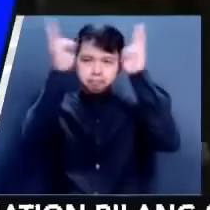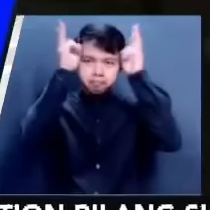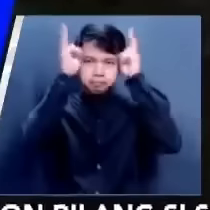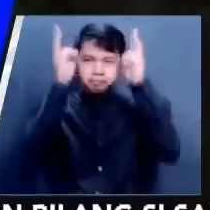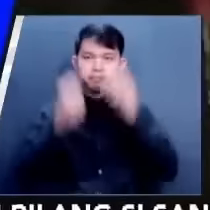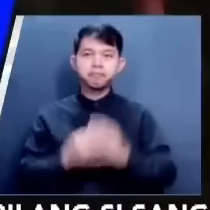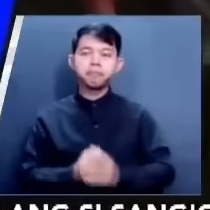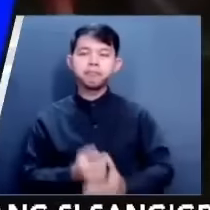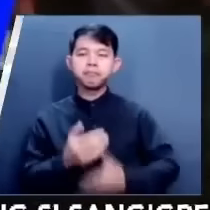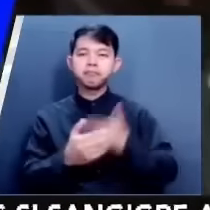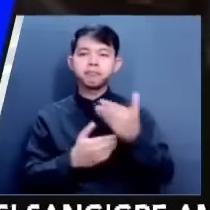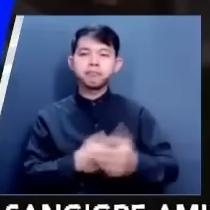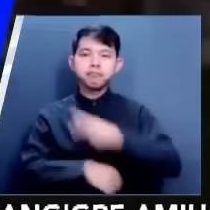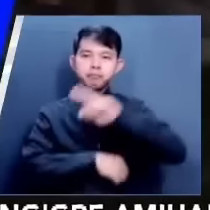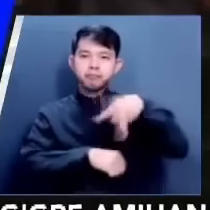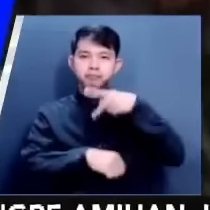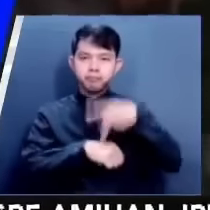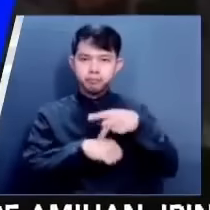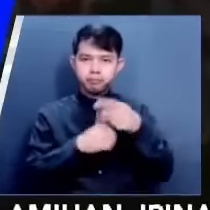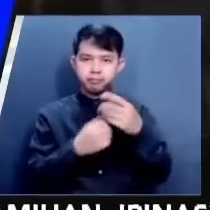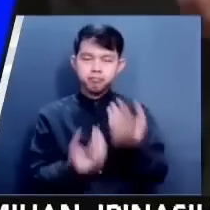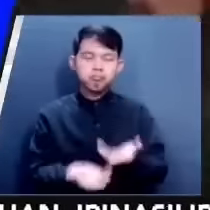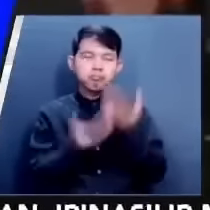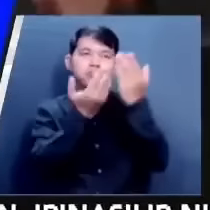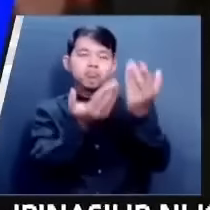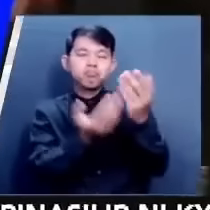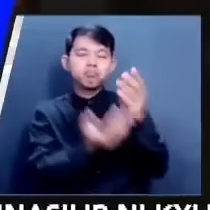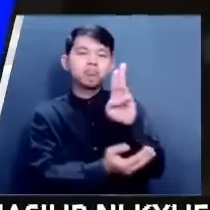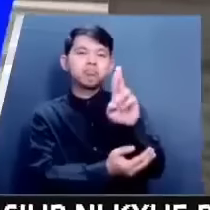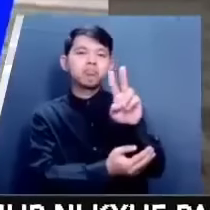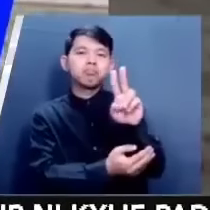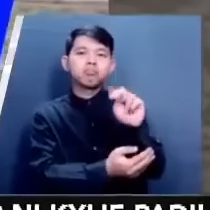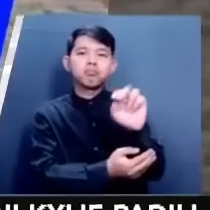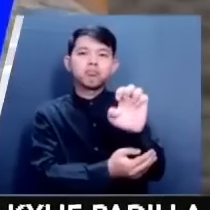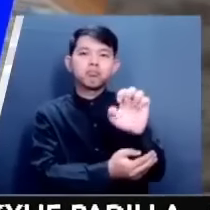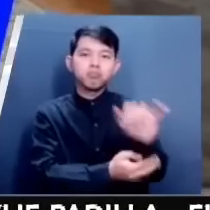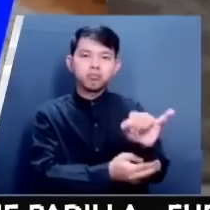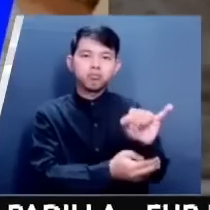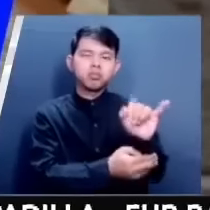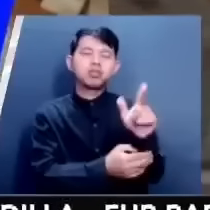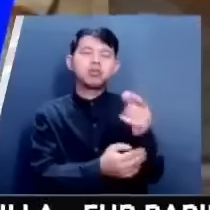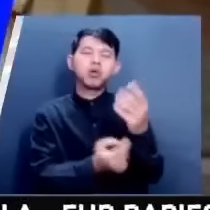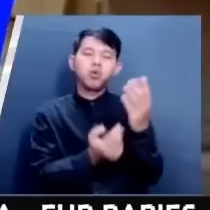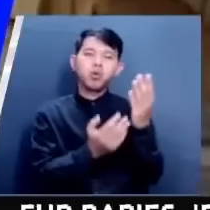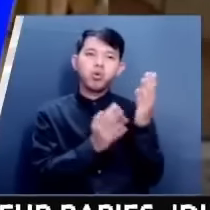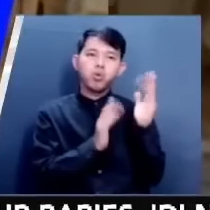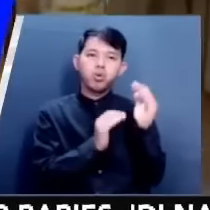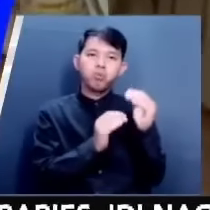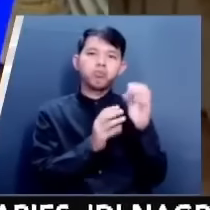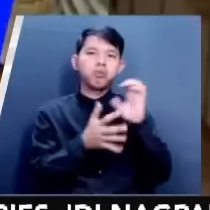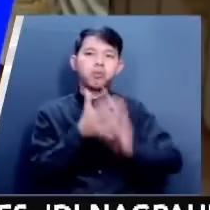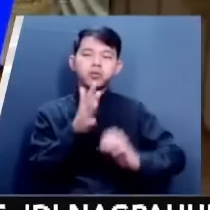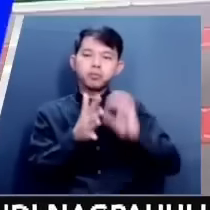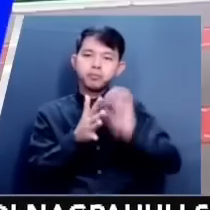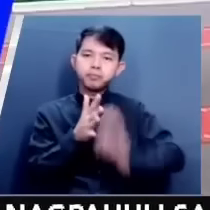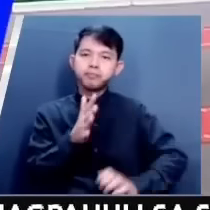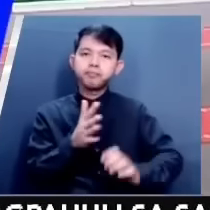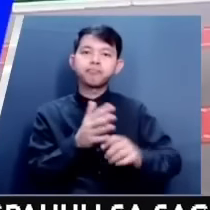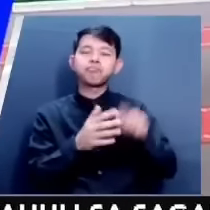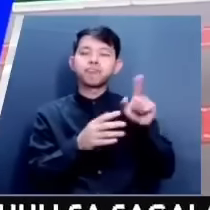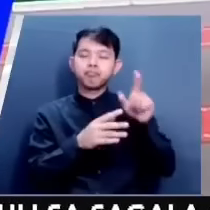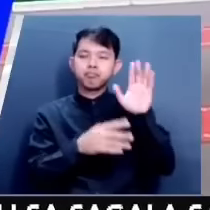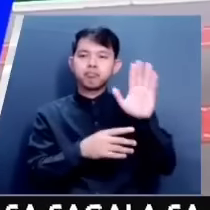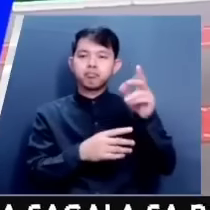Pilipinas, umapela sa Brunei na bigyan ng clemency ang isang OFW na nasa death row doon. Hiling ng Pilipinas, ipardon o babaan